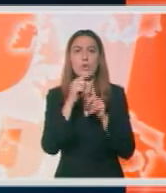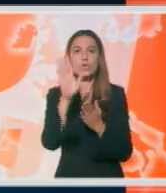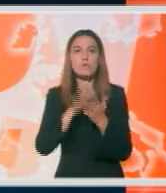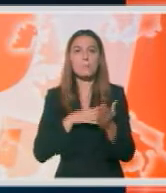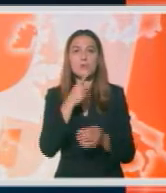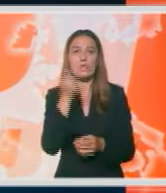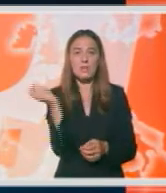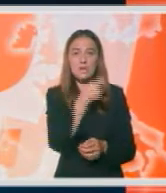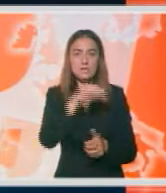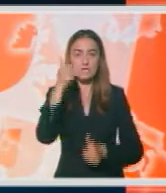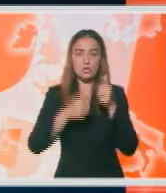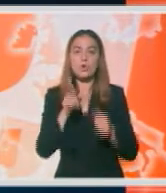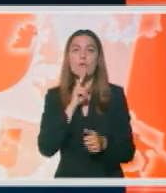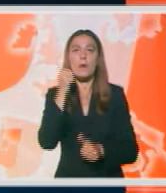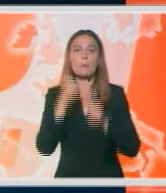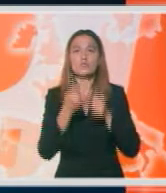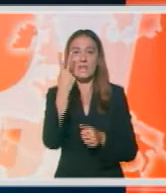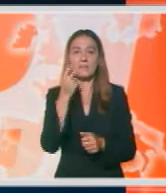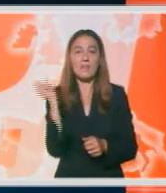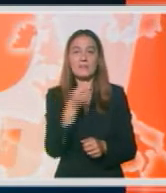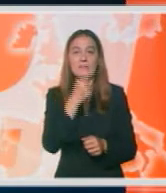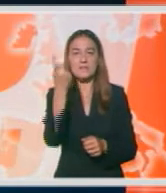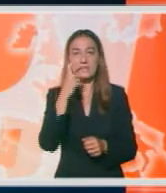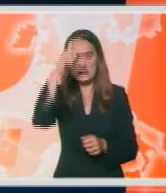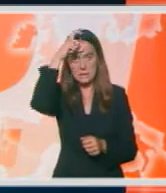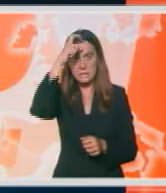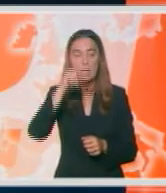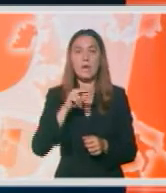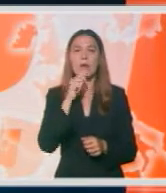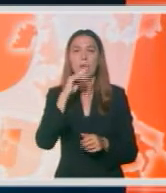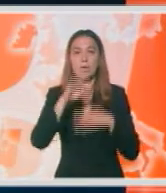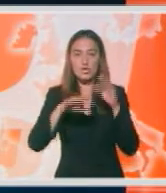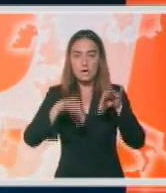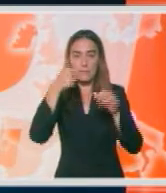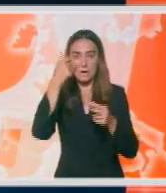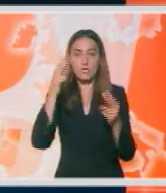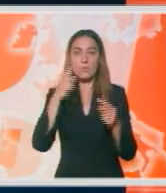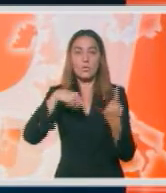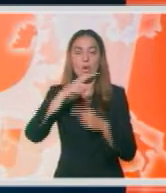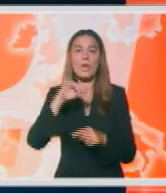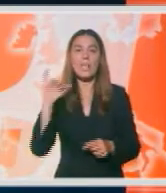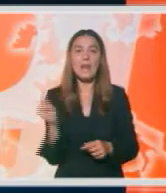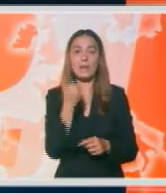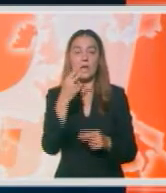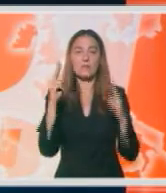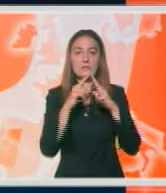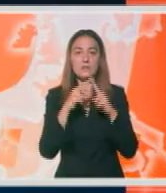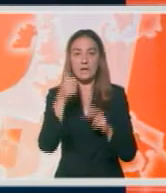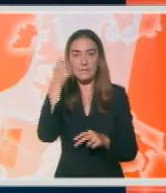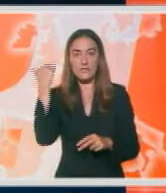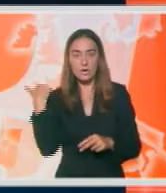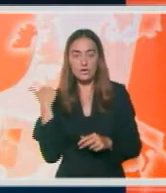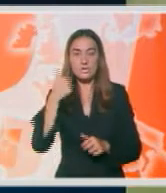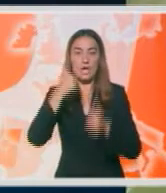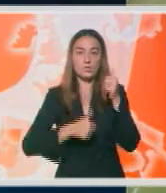počinje teniski turnir na kojem učestvuju dve teniserke iz Srbije. Voljom žreba već u prvom kolu sastaju se Jelena Janković, prva nositeljka